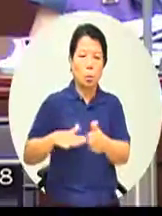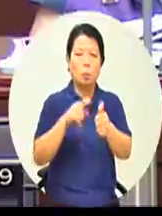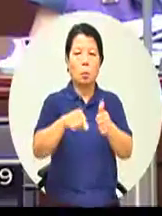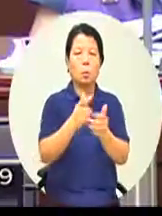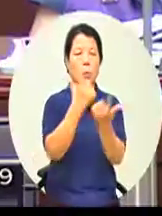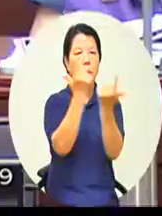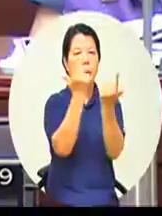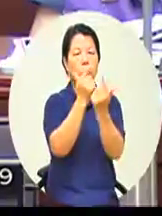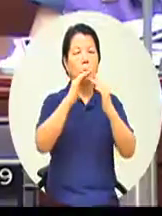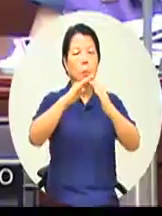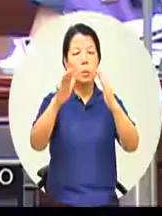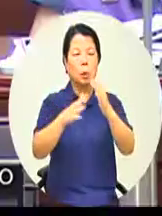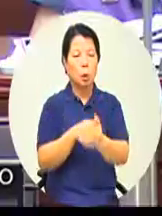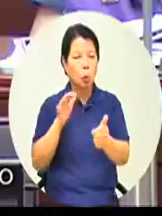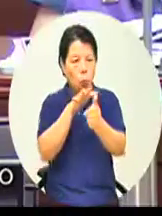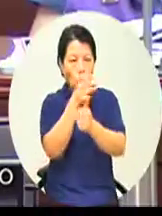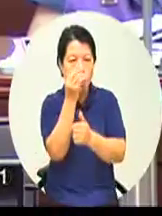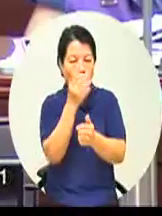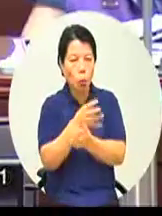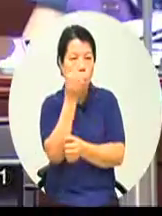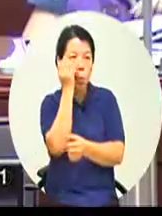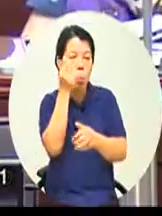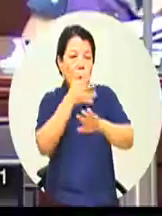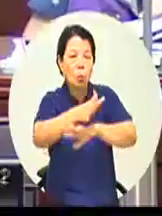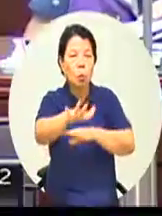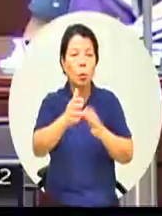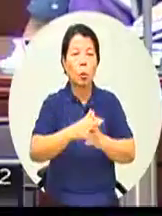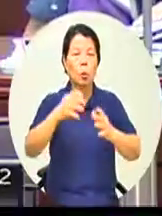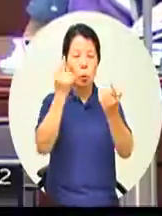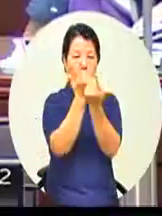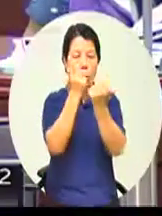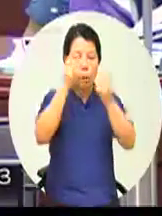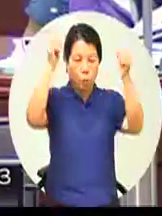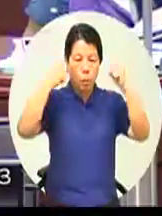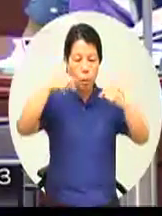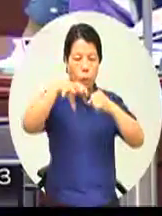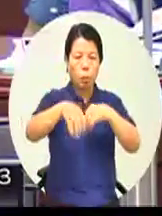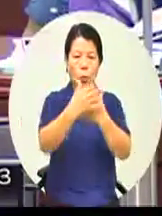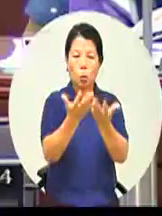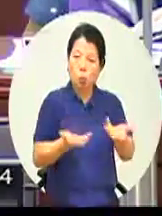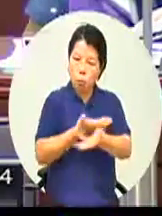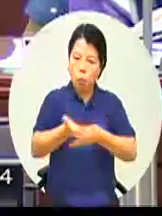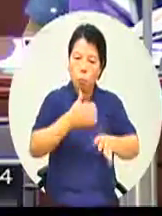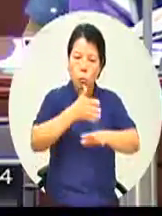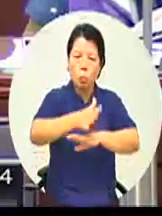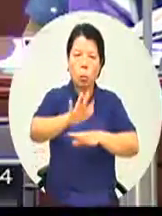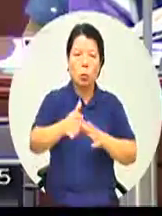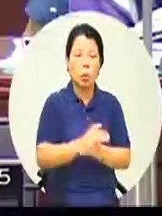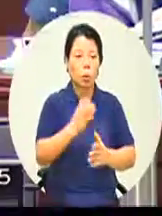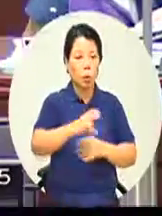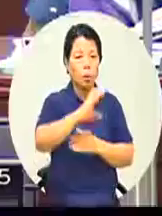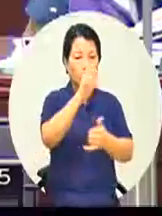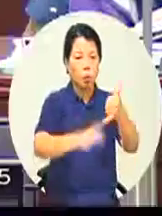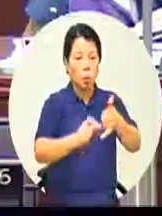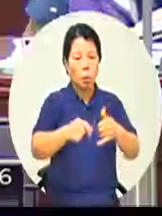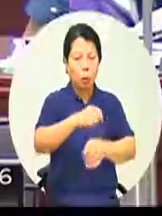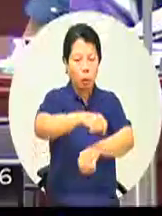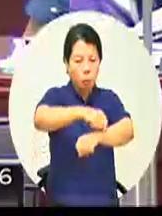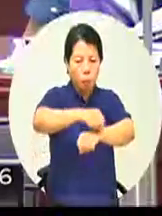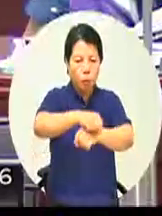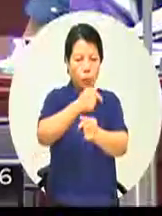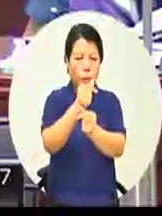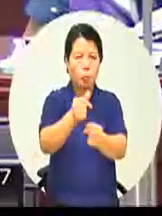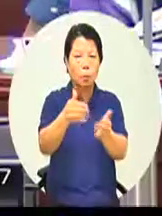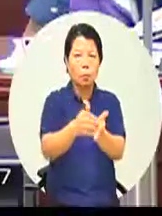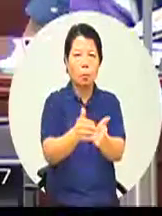了一个考察。那台北市的这个体育局呢也下来跟我们做过沟通，所以我看他们的方案已经研拟好了，现在就